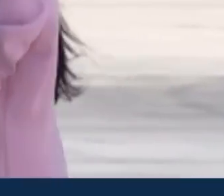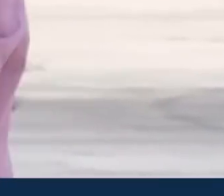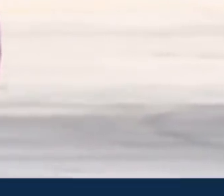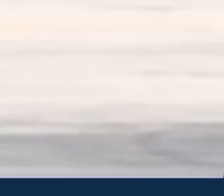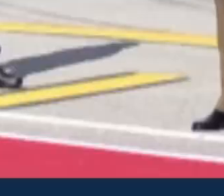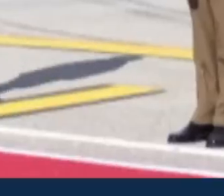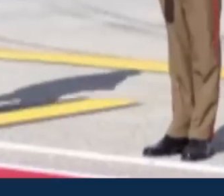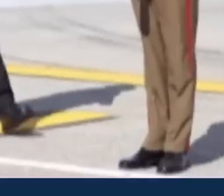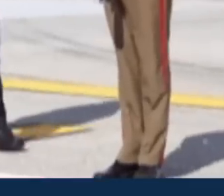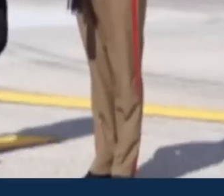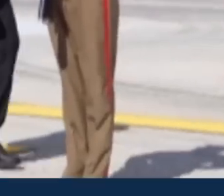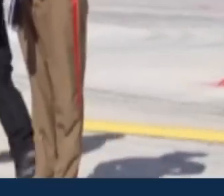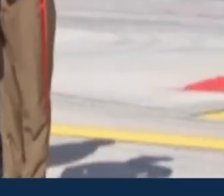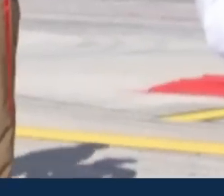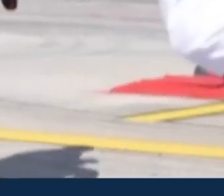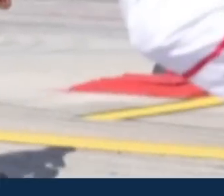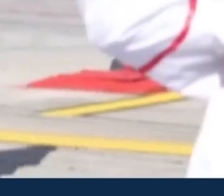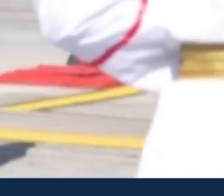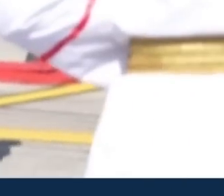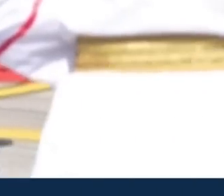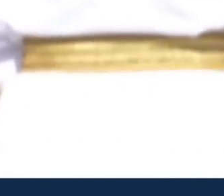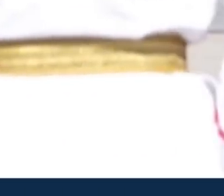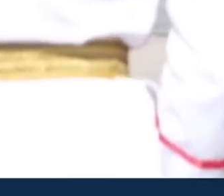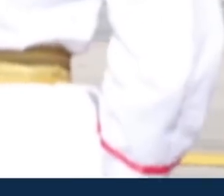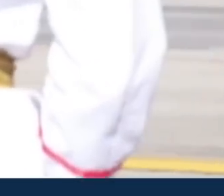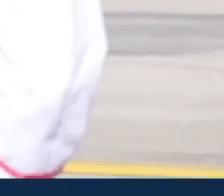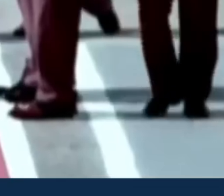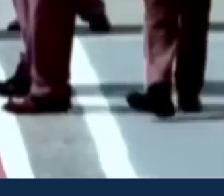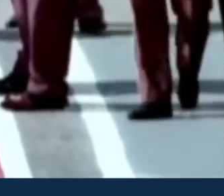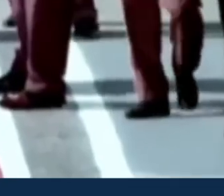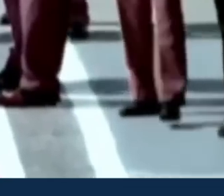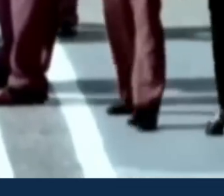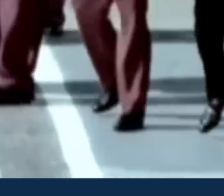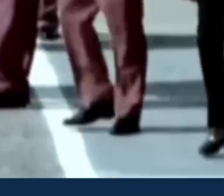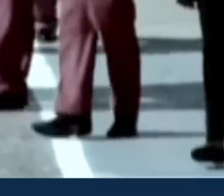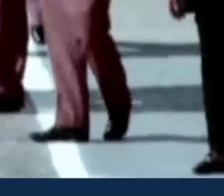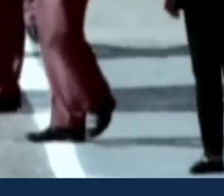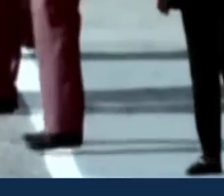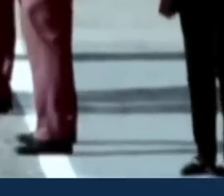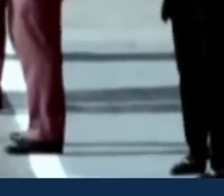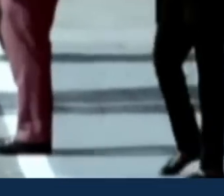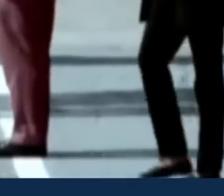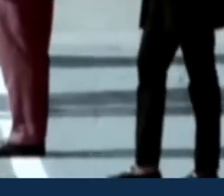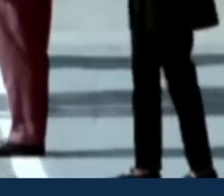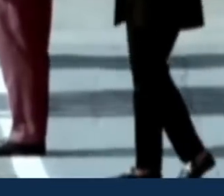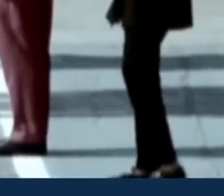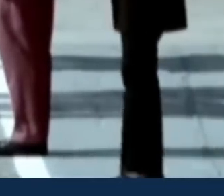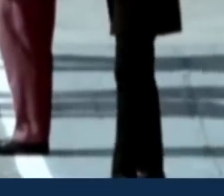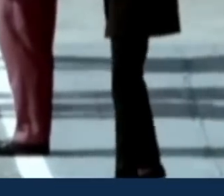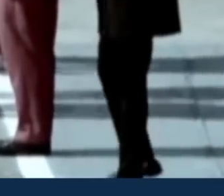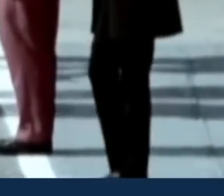ko ari ibyishimo kuri we nyuma y'imyaka irenga 36 avuyeyo. Hari mu mahugurwa ya